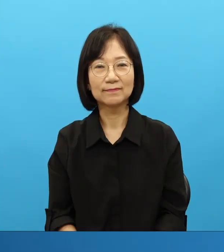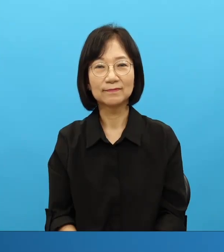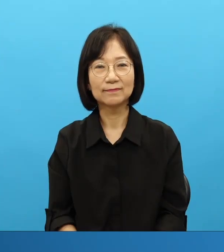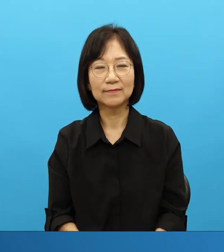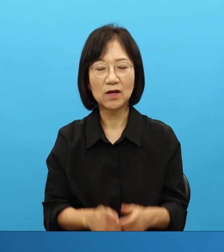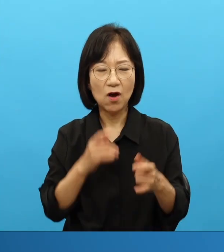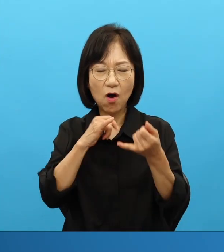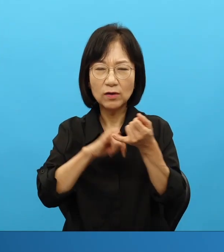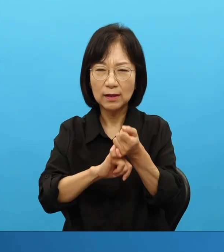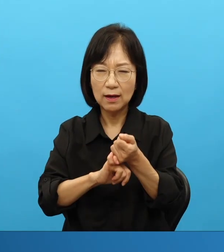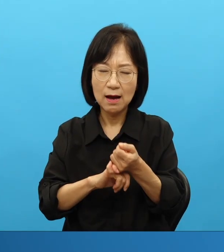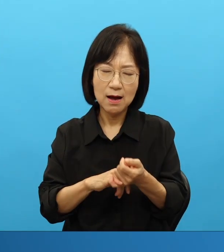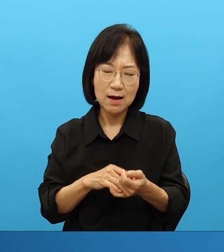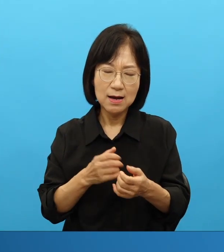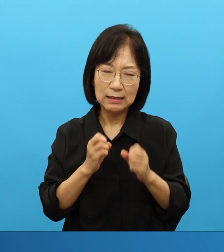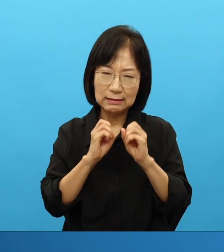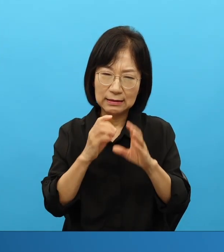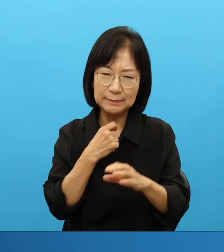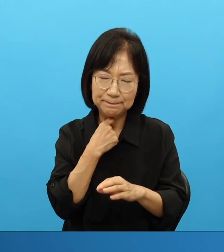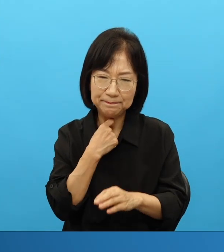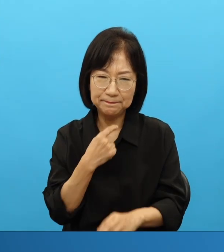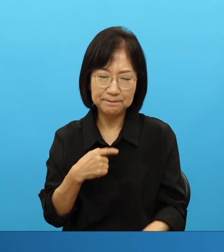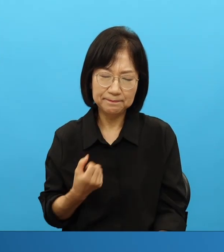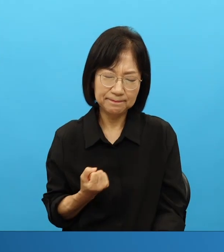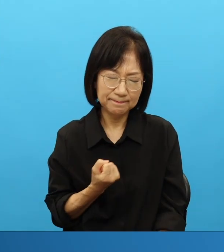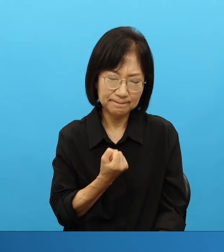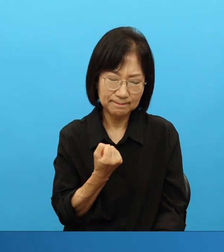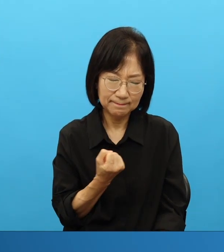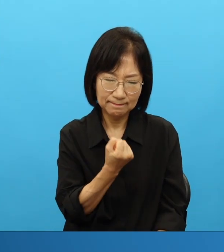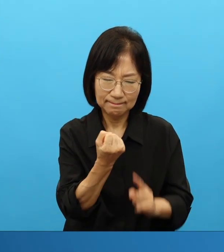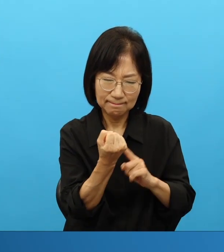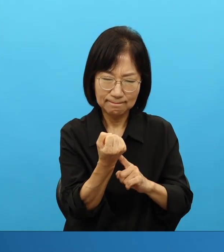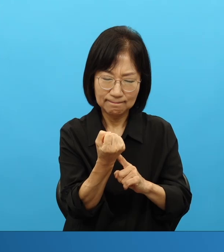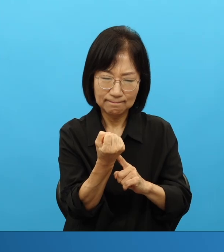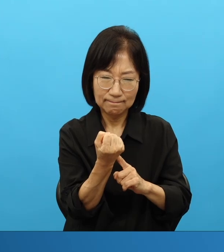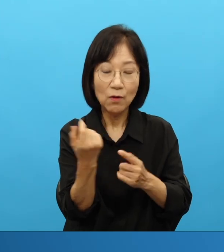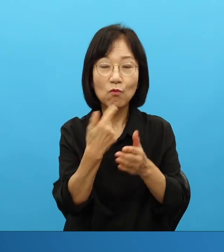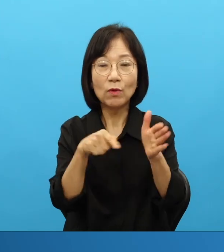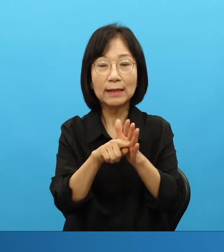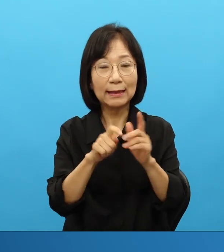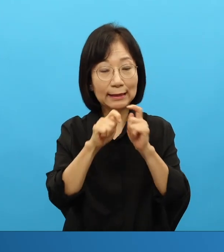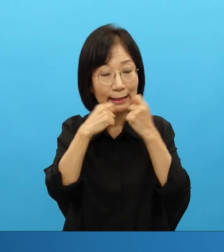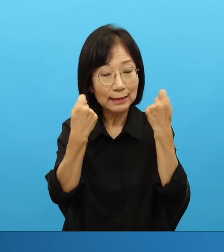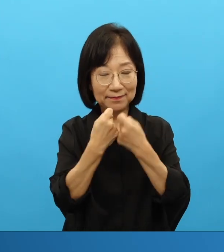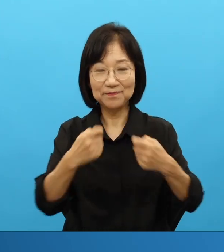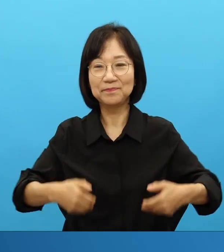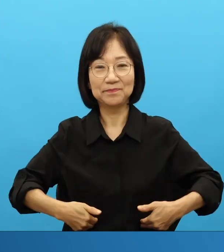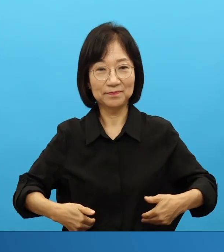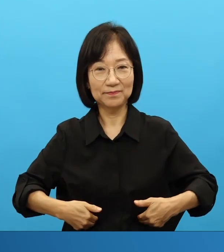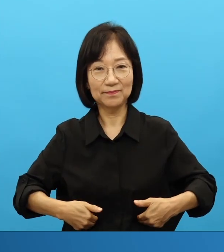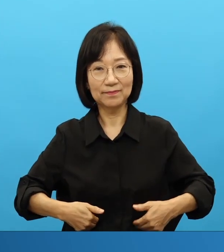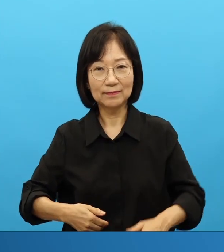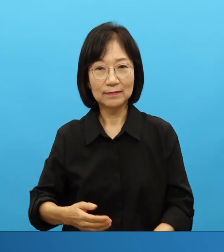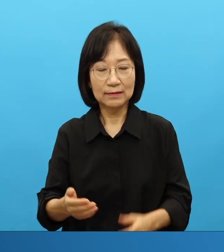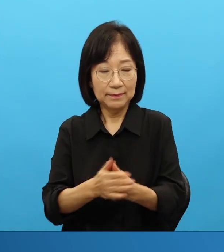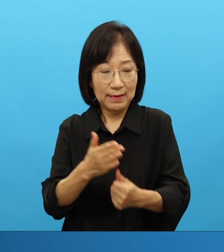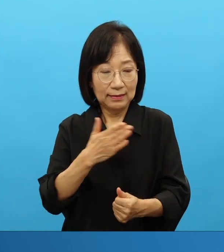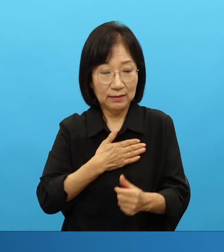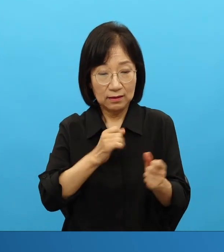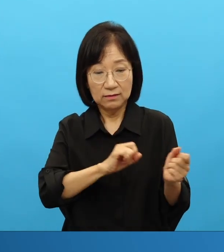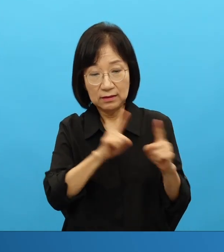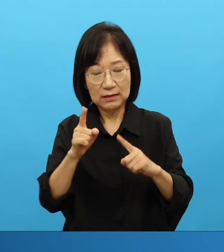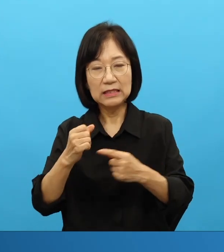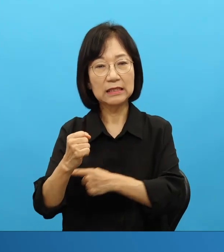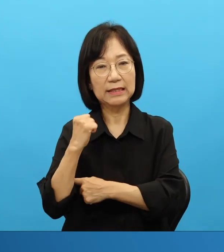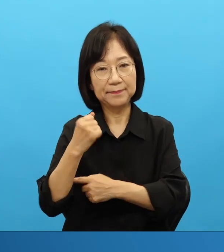언약적인 한 가지고 가야 돼요. 그렇게 하려니까 힘이 필요해요. 그래서 나를 살리는 힘이 필요하네.